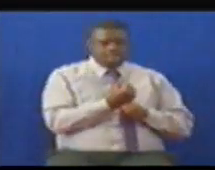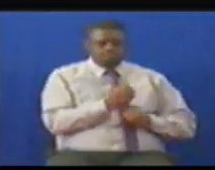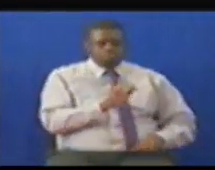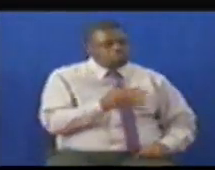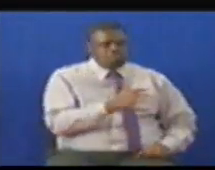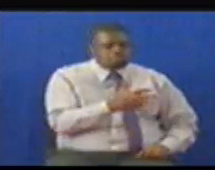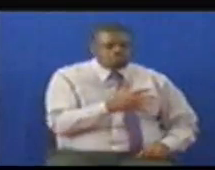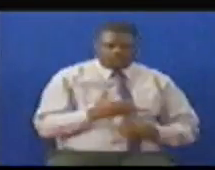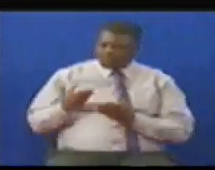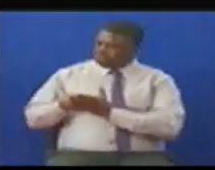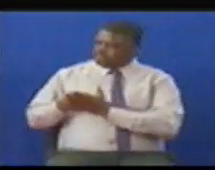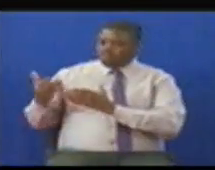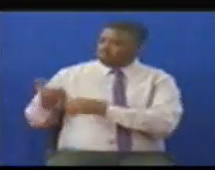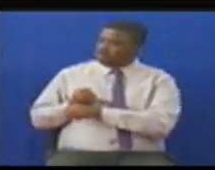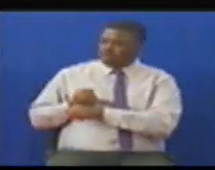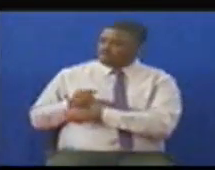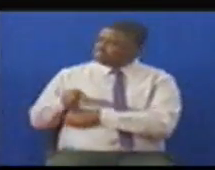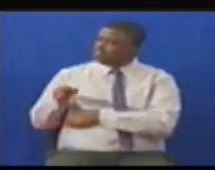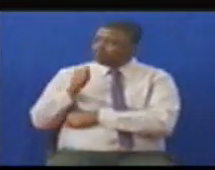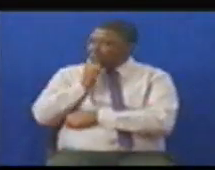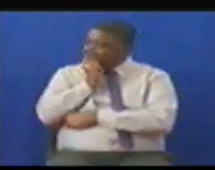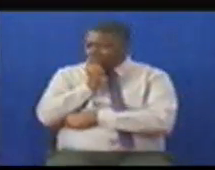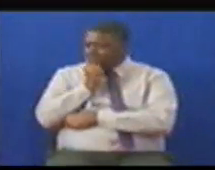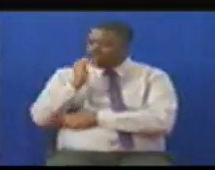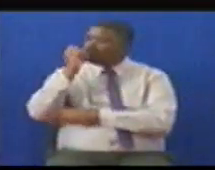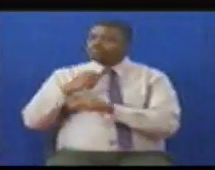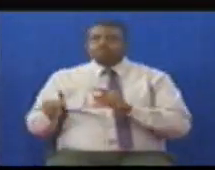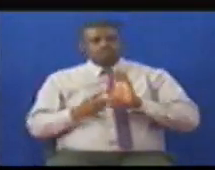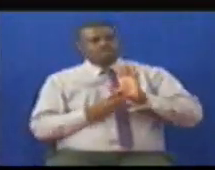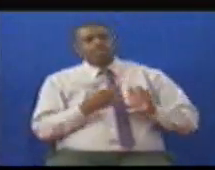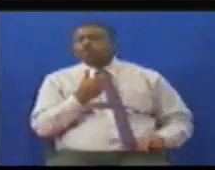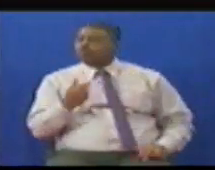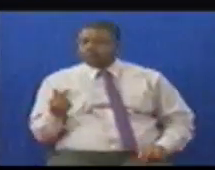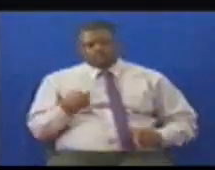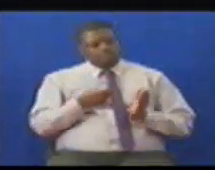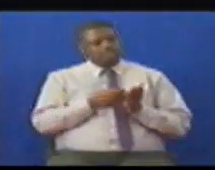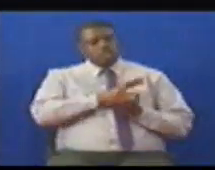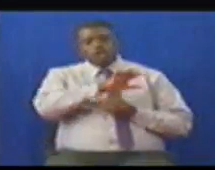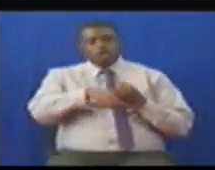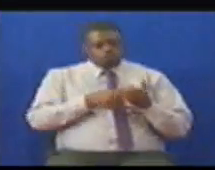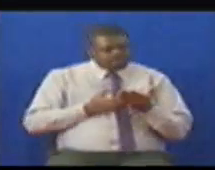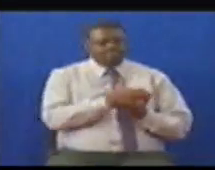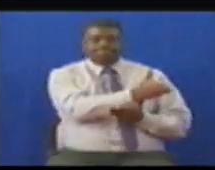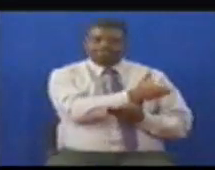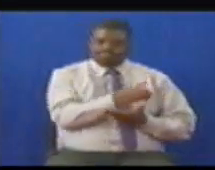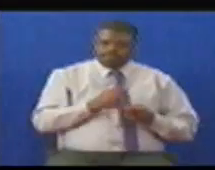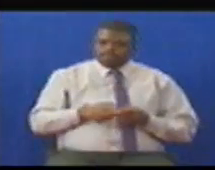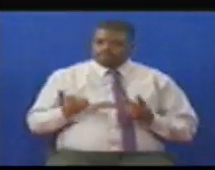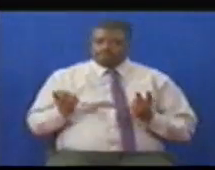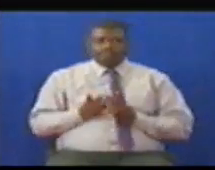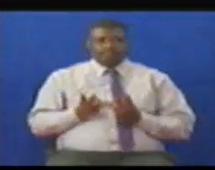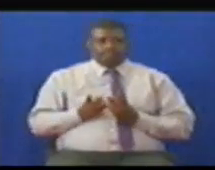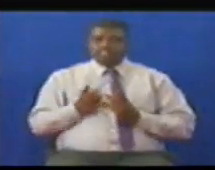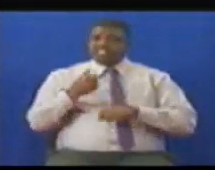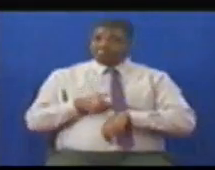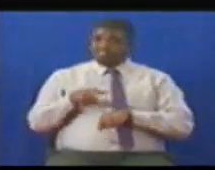fedha zilizopatikana zilikuwa ni takriban 63% ya fedha zote zilizoidhinishwa. Vile vile katika kipindi hicho